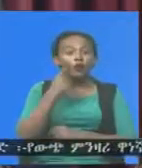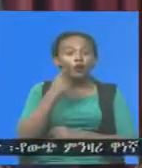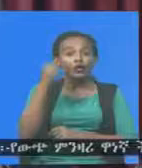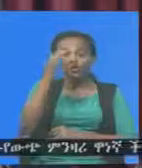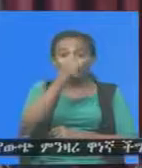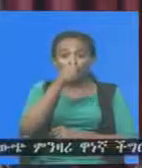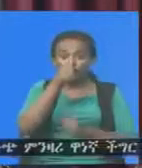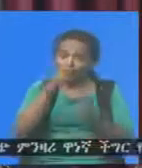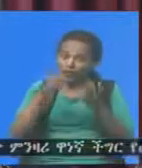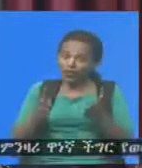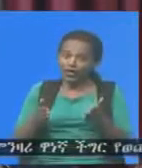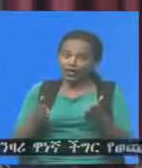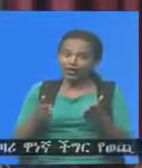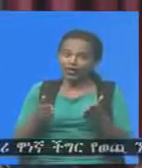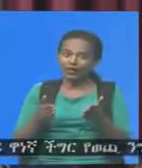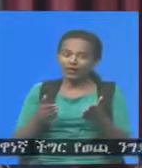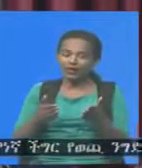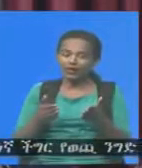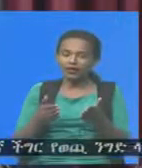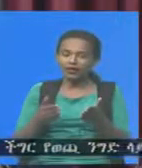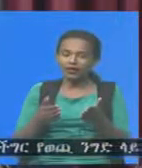ኢትዮጵያዊ